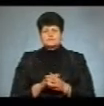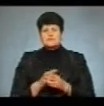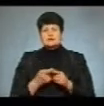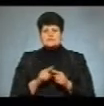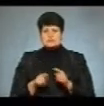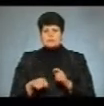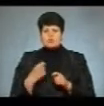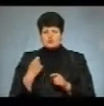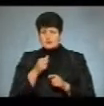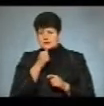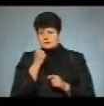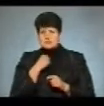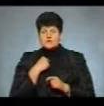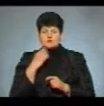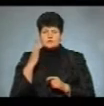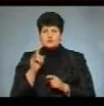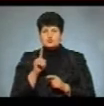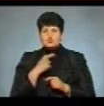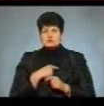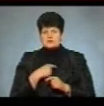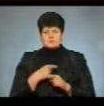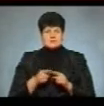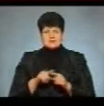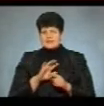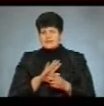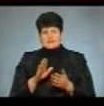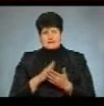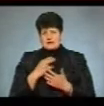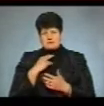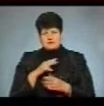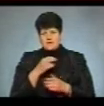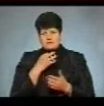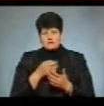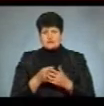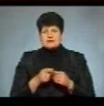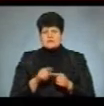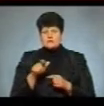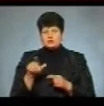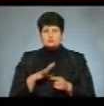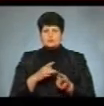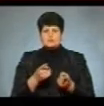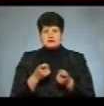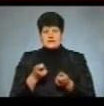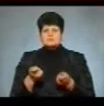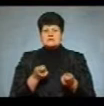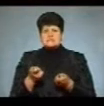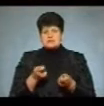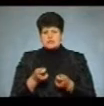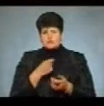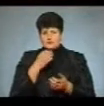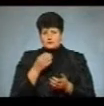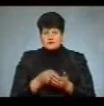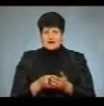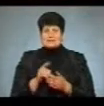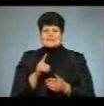порушення таємниці голосування щодо себе – це не є кримінальна відповідальність, але такі люди були притягнуті до адміністративної відповідальності